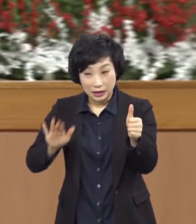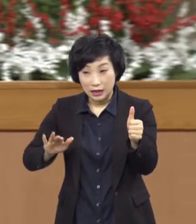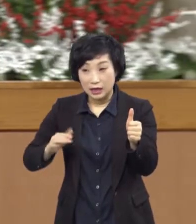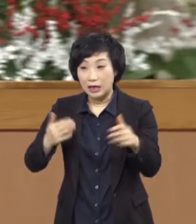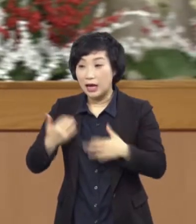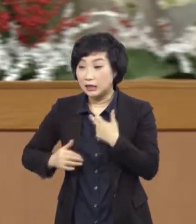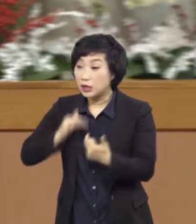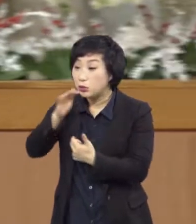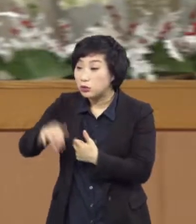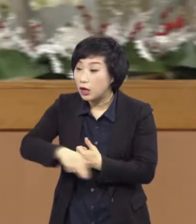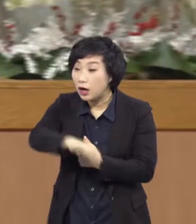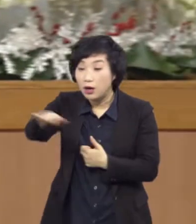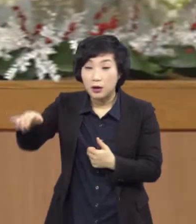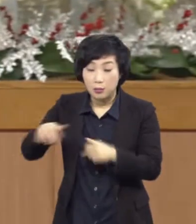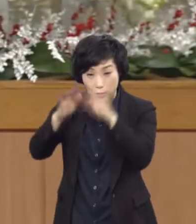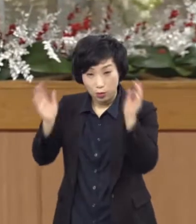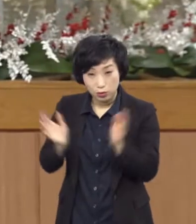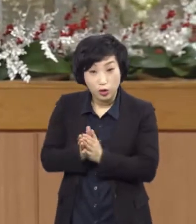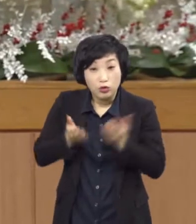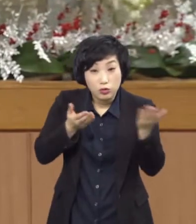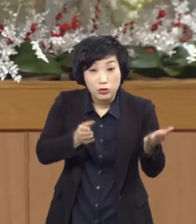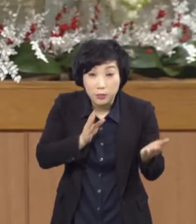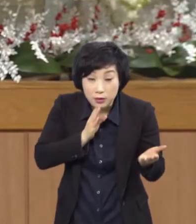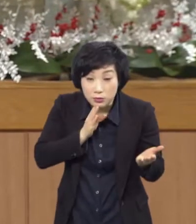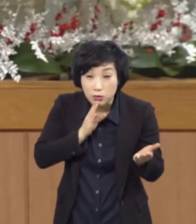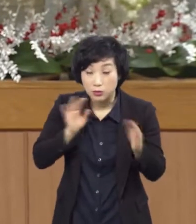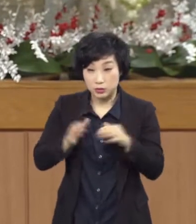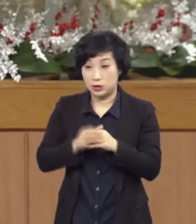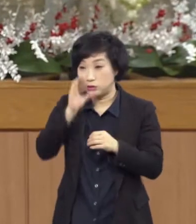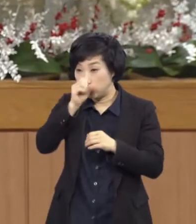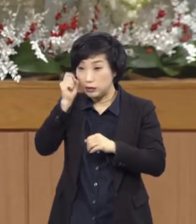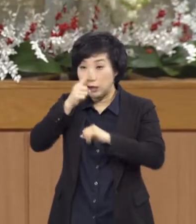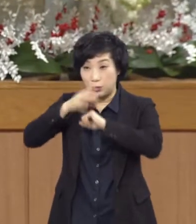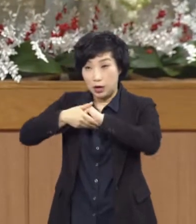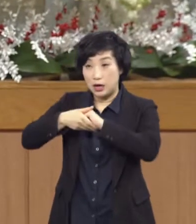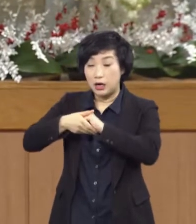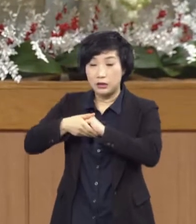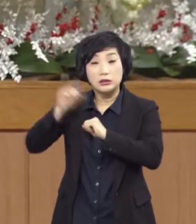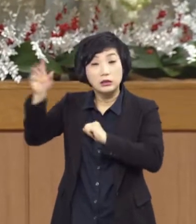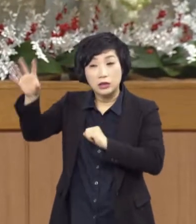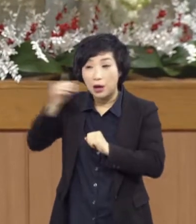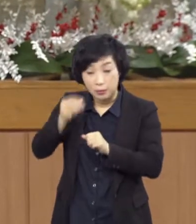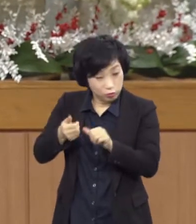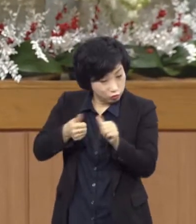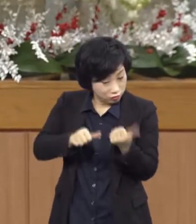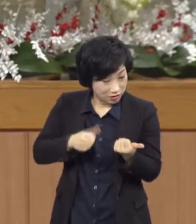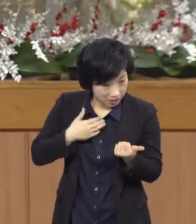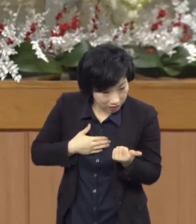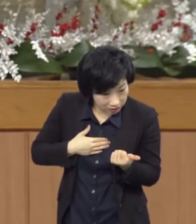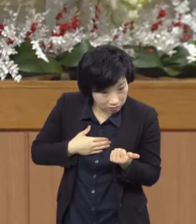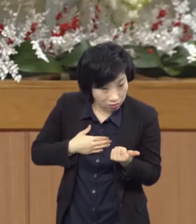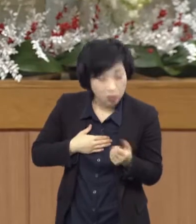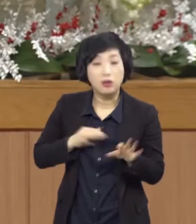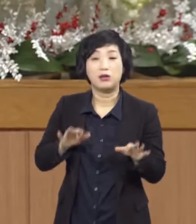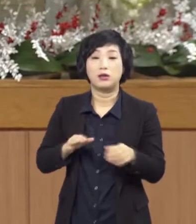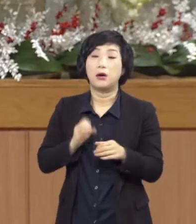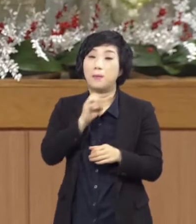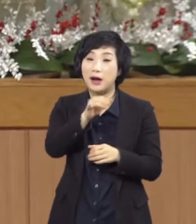있는 선악과를 먹으면 분명히 죽는 줄 알기 때문에